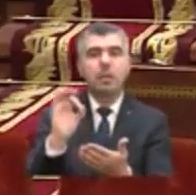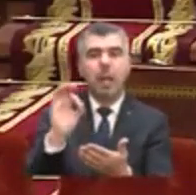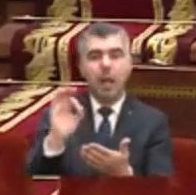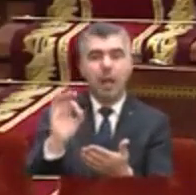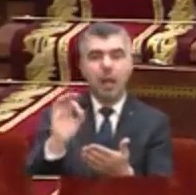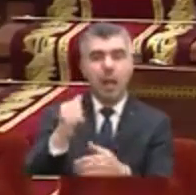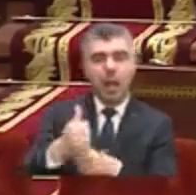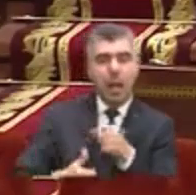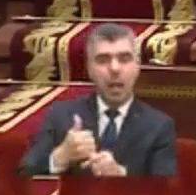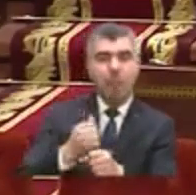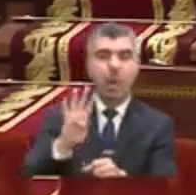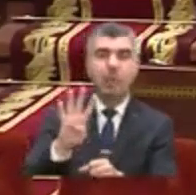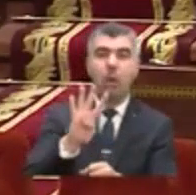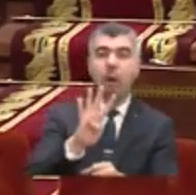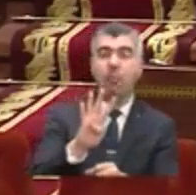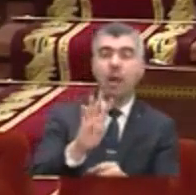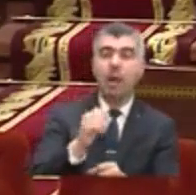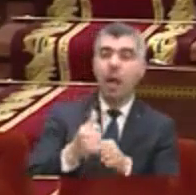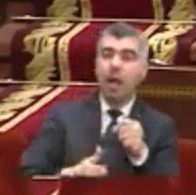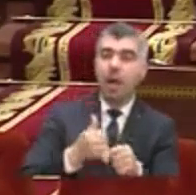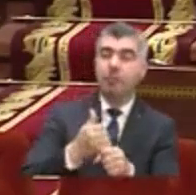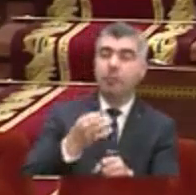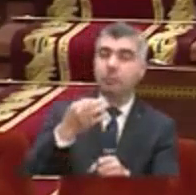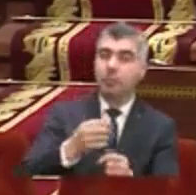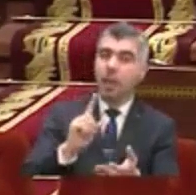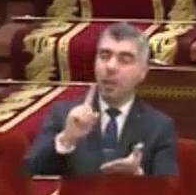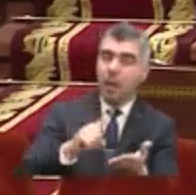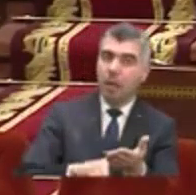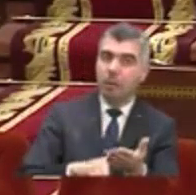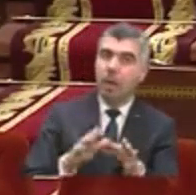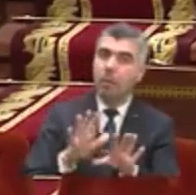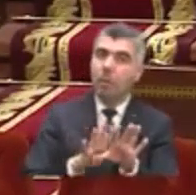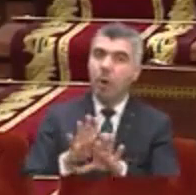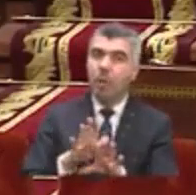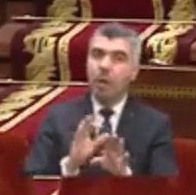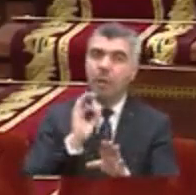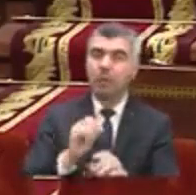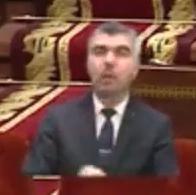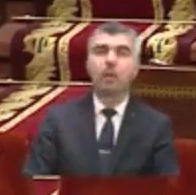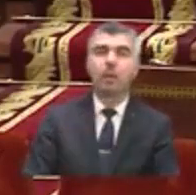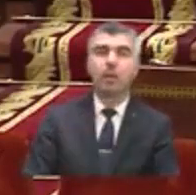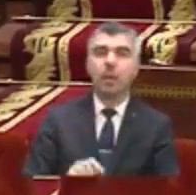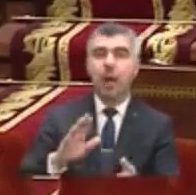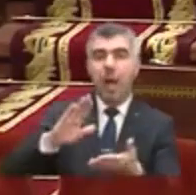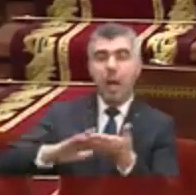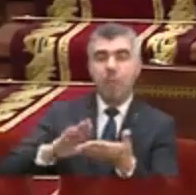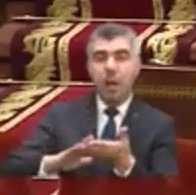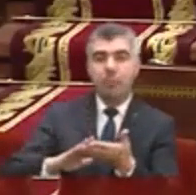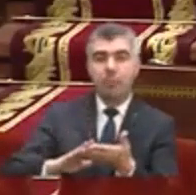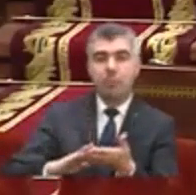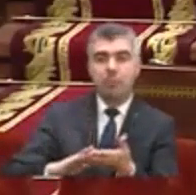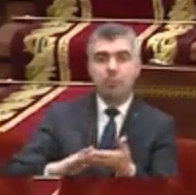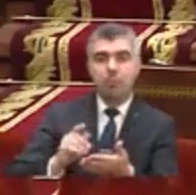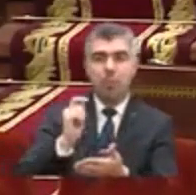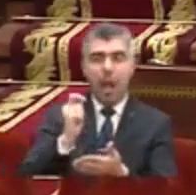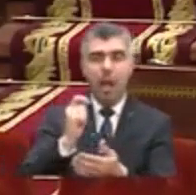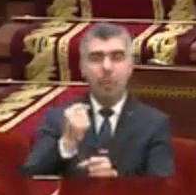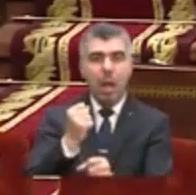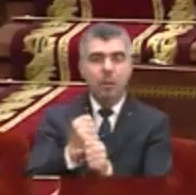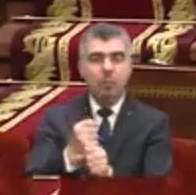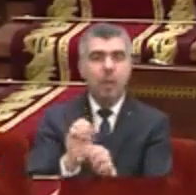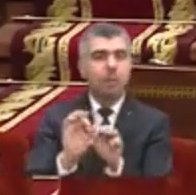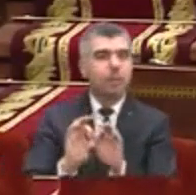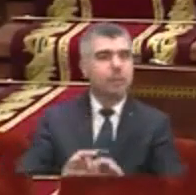سنه. خصكم تاخذوا المبادره سيد الوزير، خصكم تاخذوا المبادره، لان الكفاءه ماشي بالسن، ماشي بالسن، الكفاءه